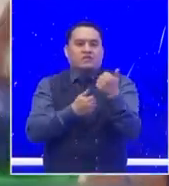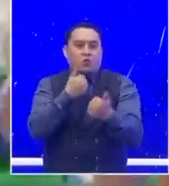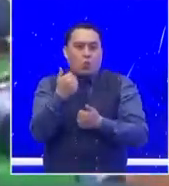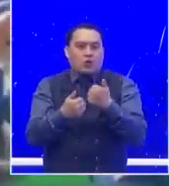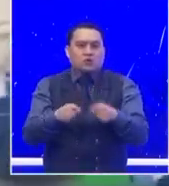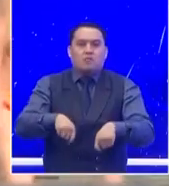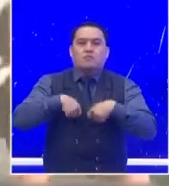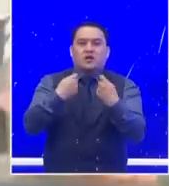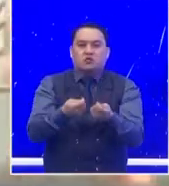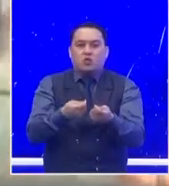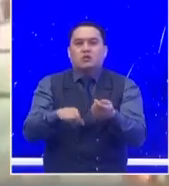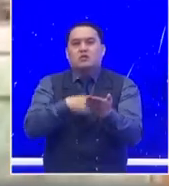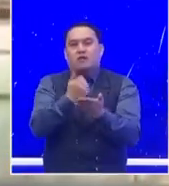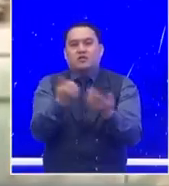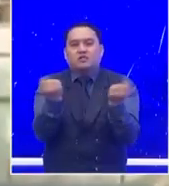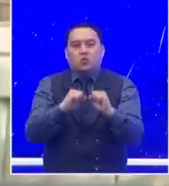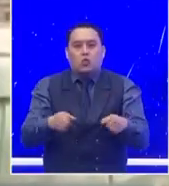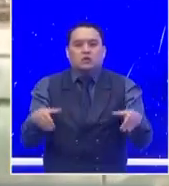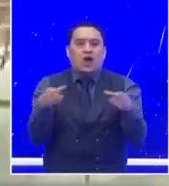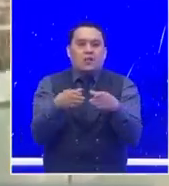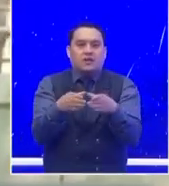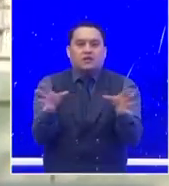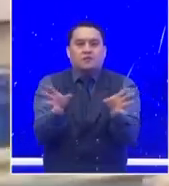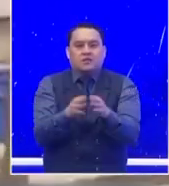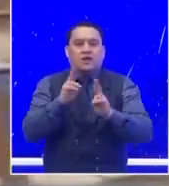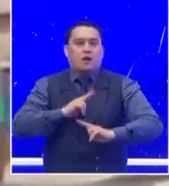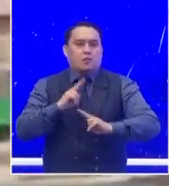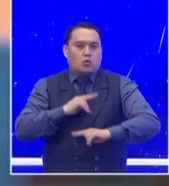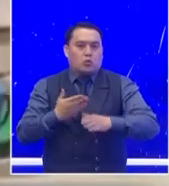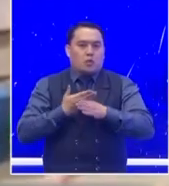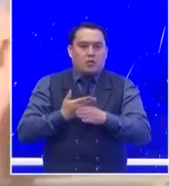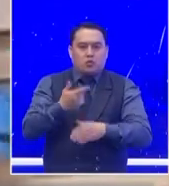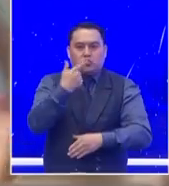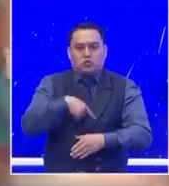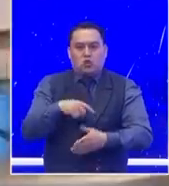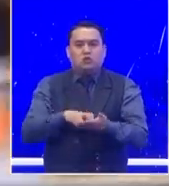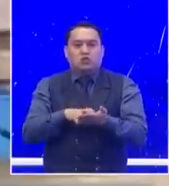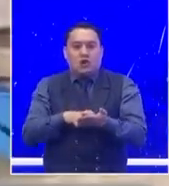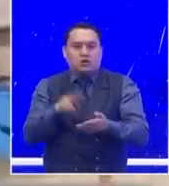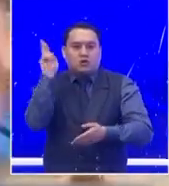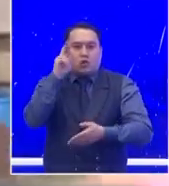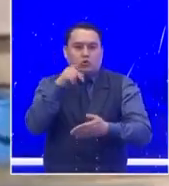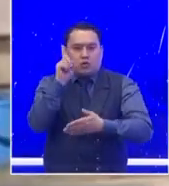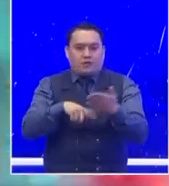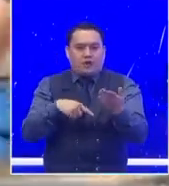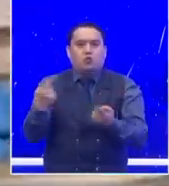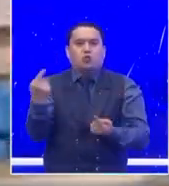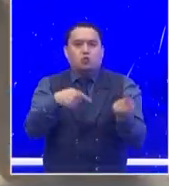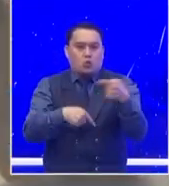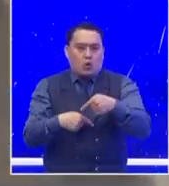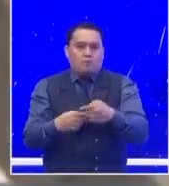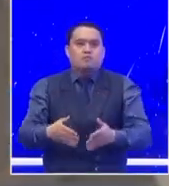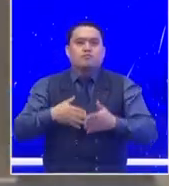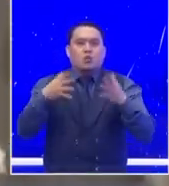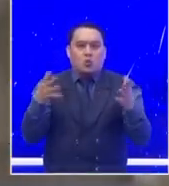В эстафете главное не только скорость, но и командная работа. Это помогает детям побороть собственные страхи и научиться доверять друг другу. После